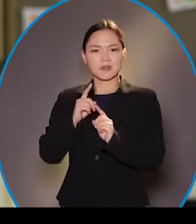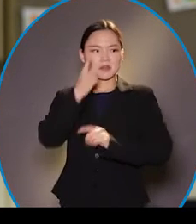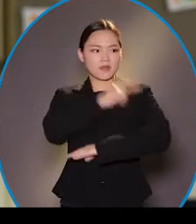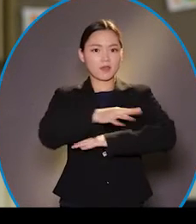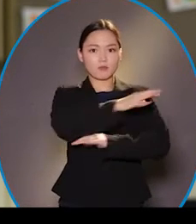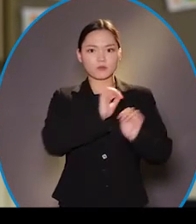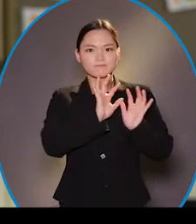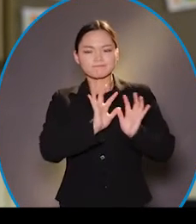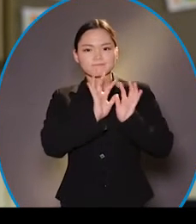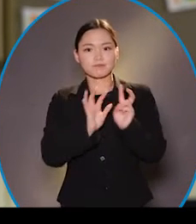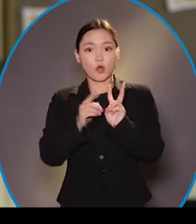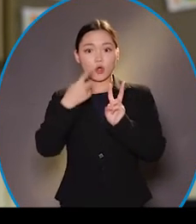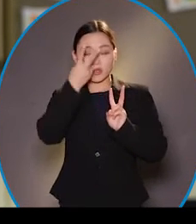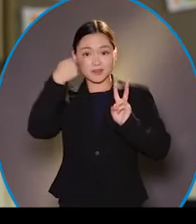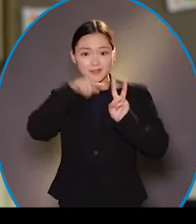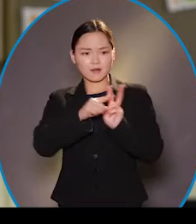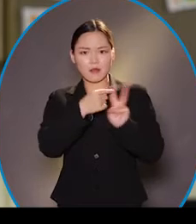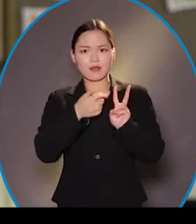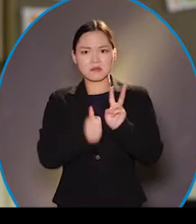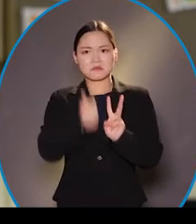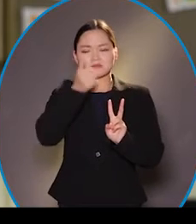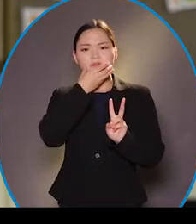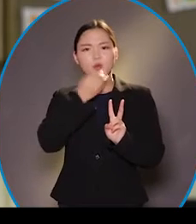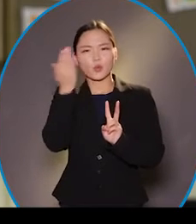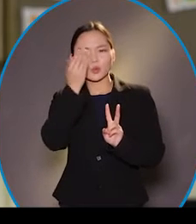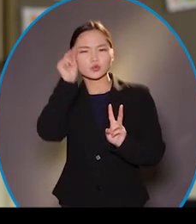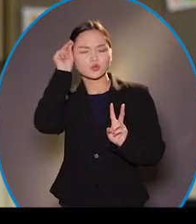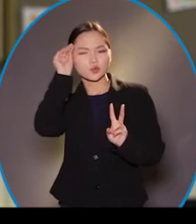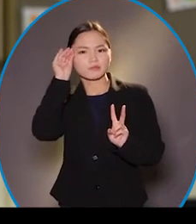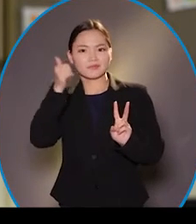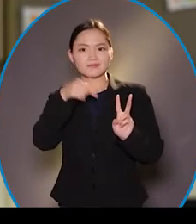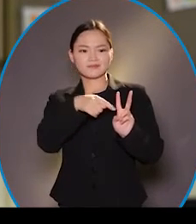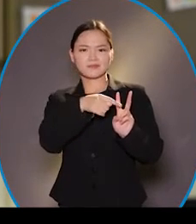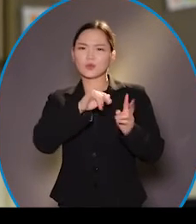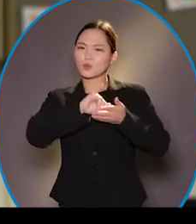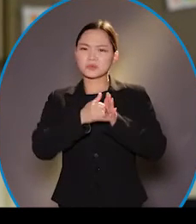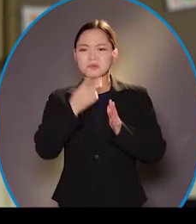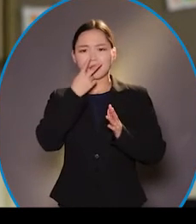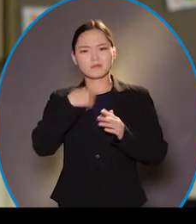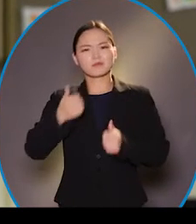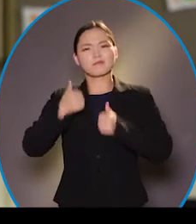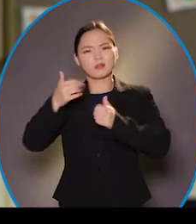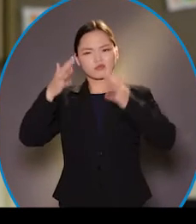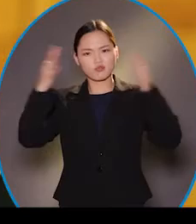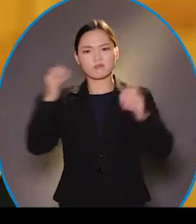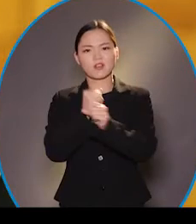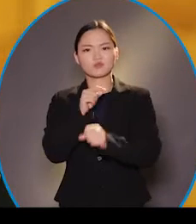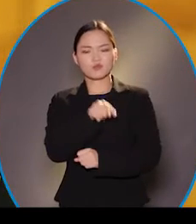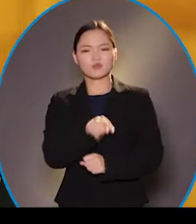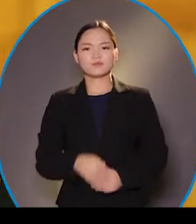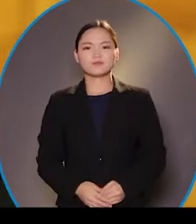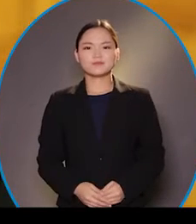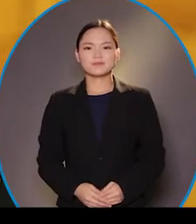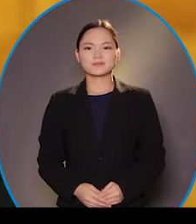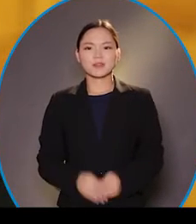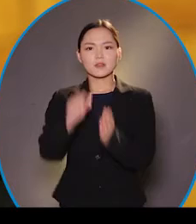ангийнхантайгаа зэрсэж ирж хоёулаа амжилттай уншиж сурсан. Айгуу том миний хувьд бол хамгийн том бахархмаар ажил болж чадсан. Бичиг